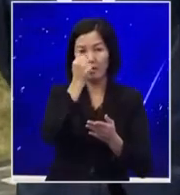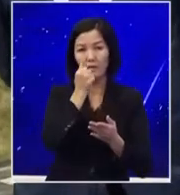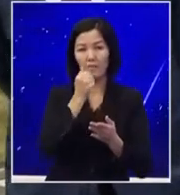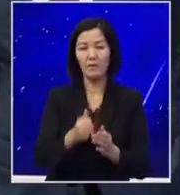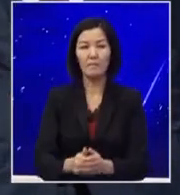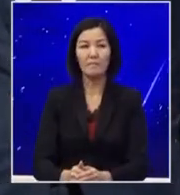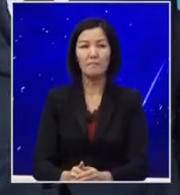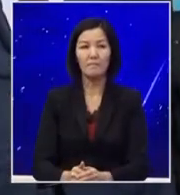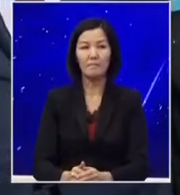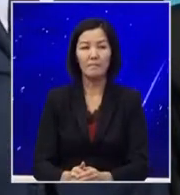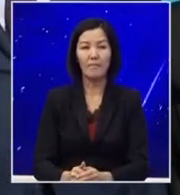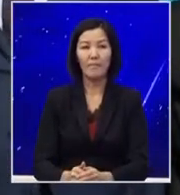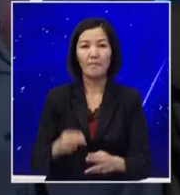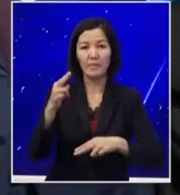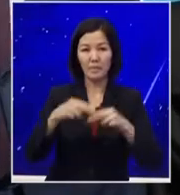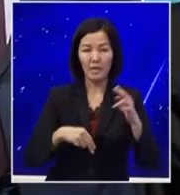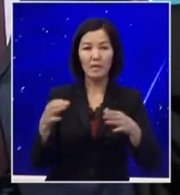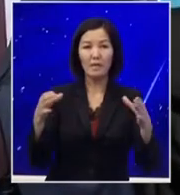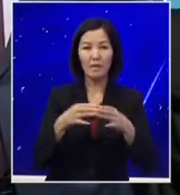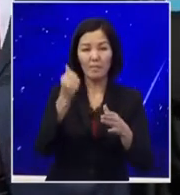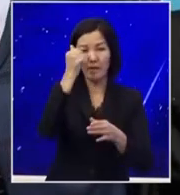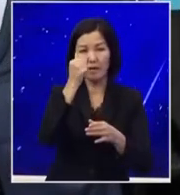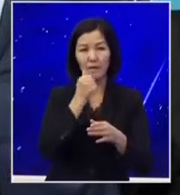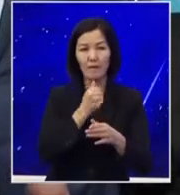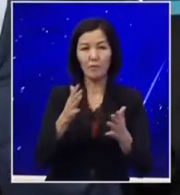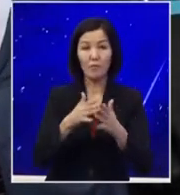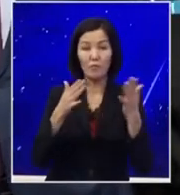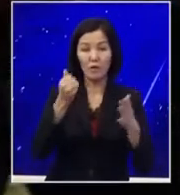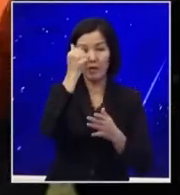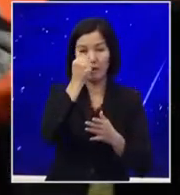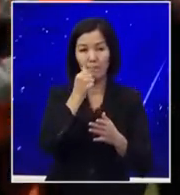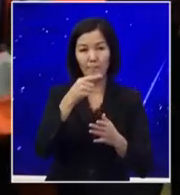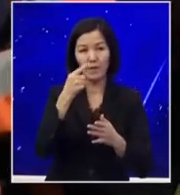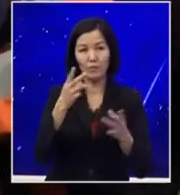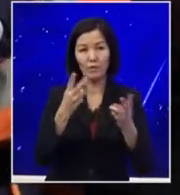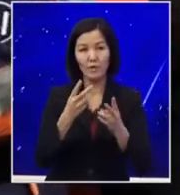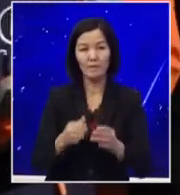что товарищ. Строителям спасибо, да? Да. Давайте все скажем огромное спасибо.